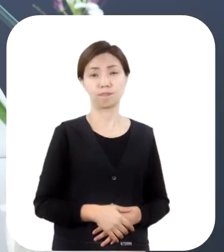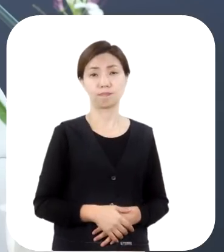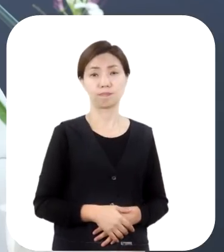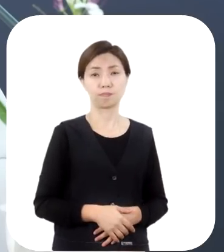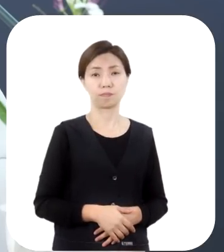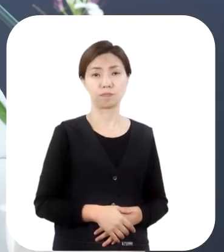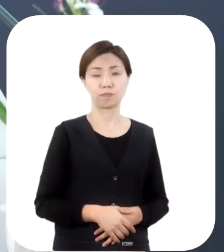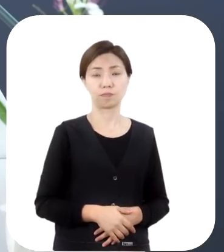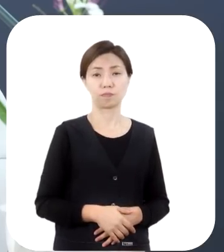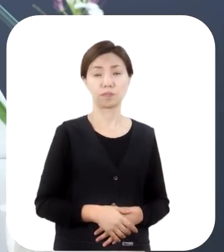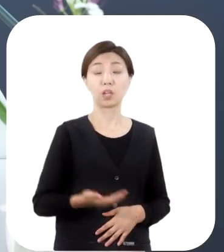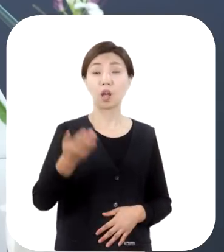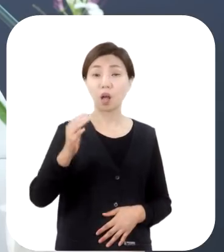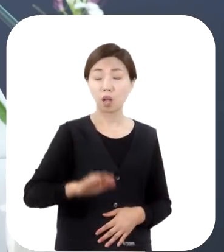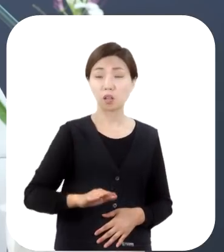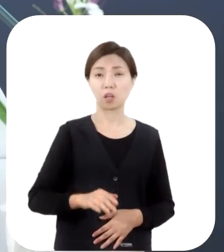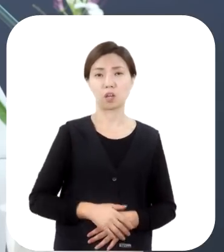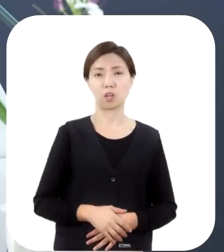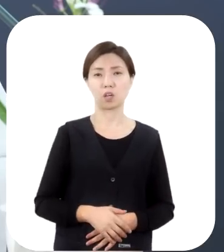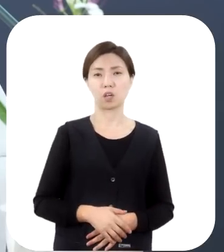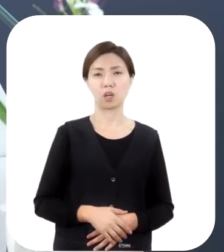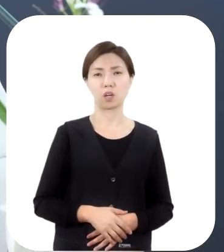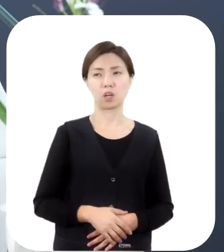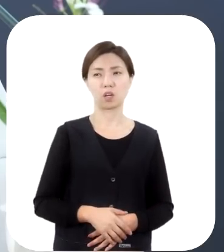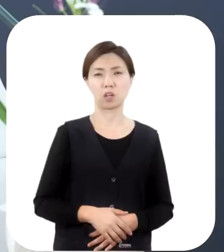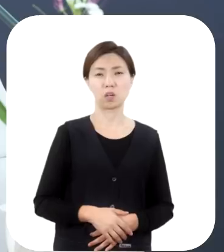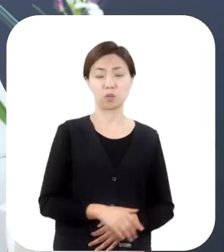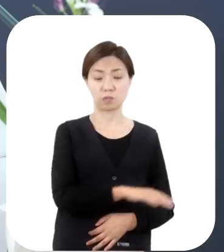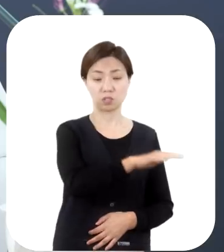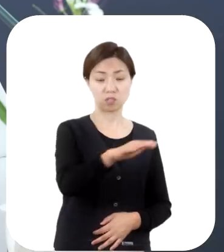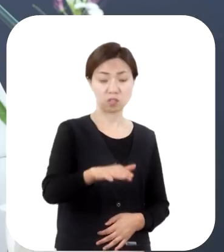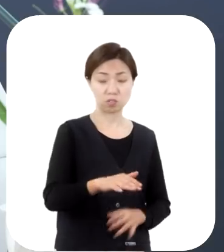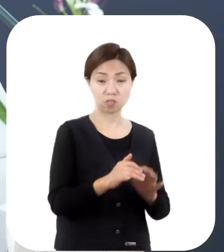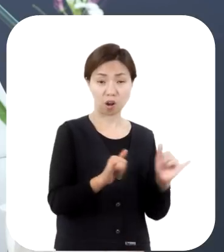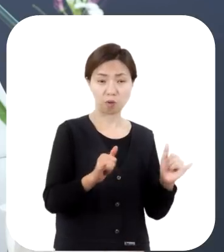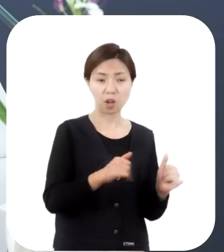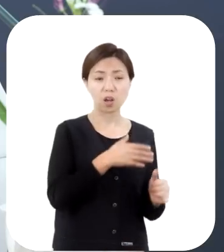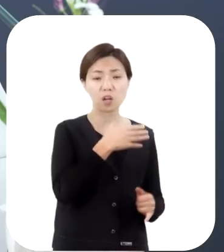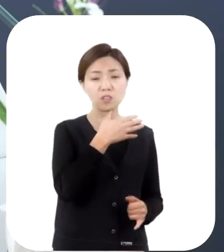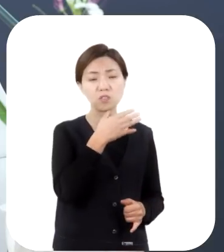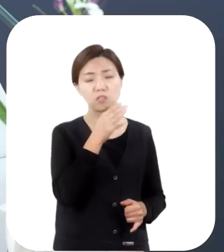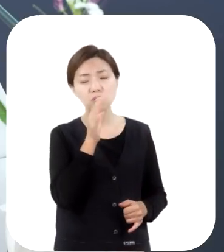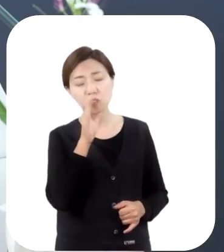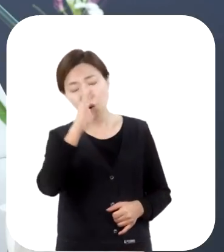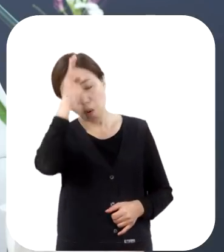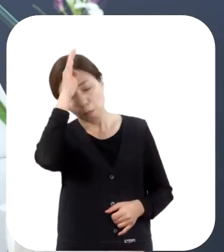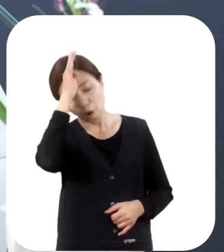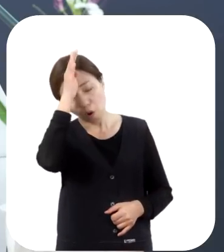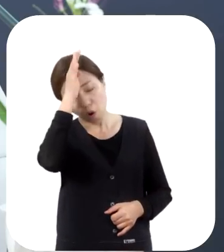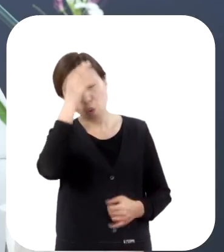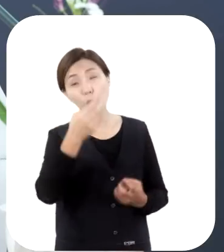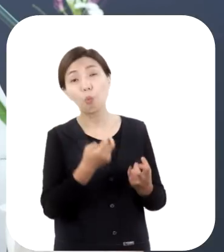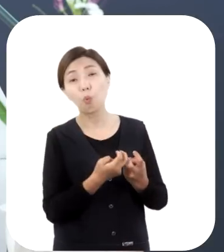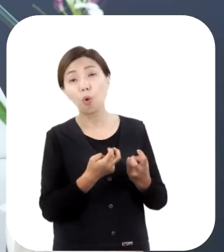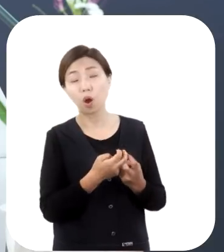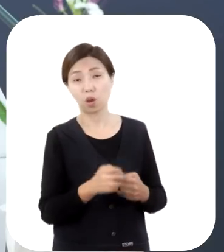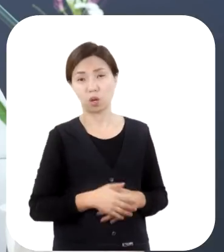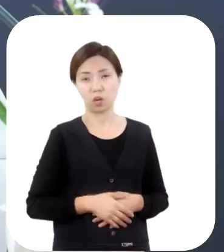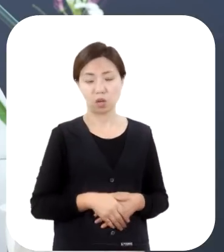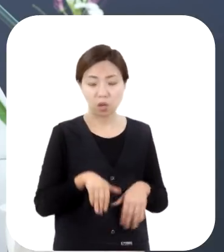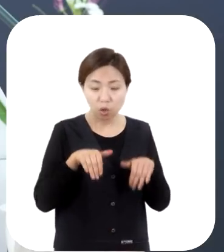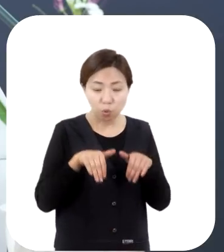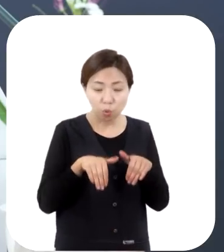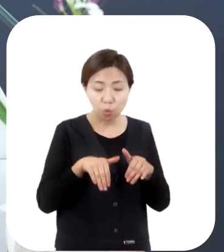잘 먹냐 못 먹냐의 차이만 있지. 그런데 이러한 사람들은 늙거나 병들면